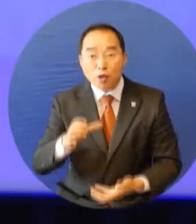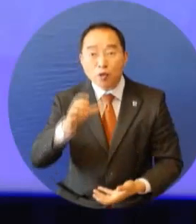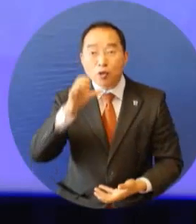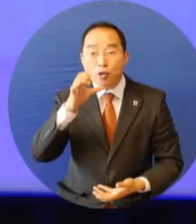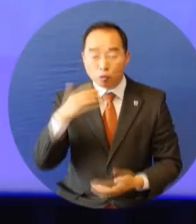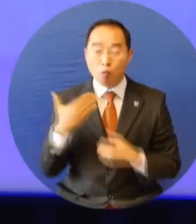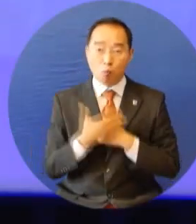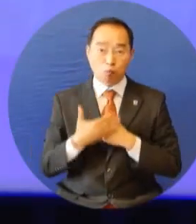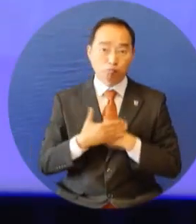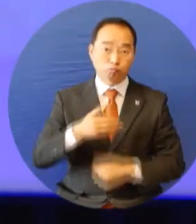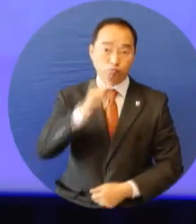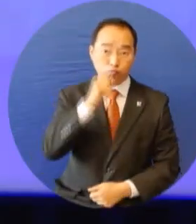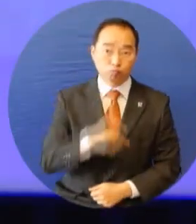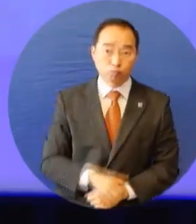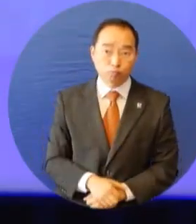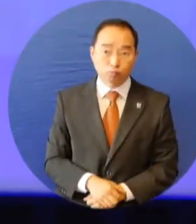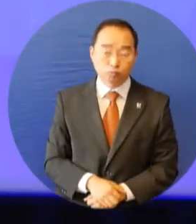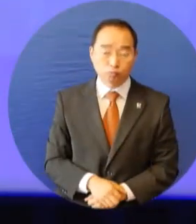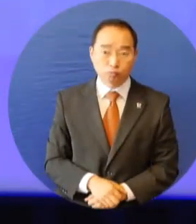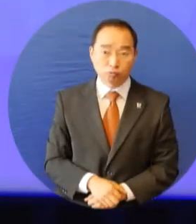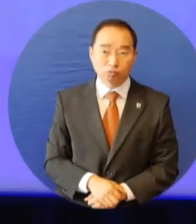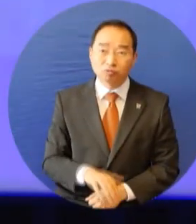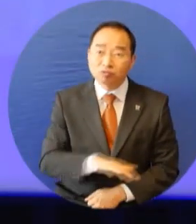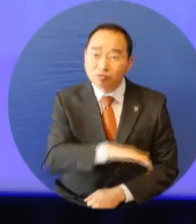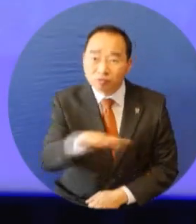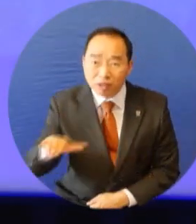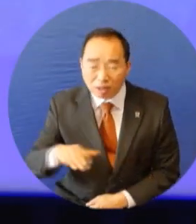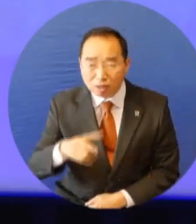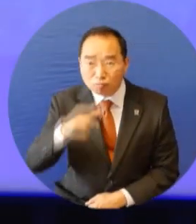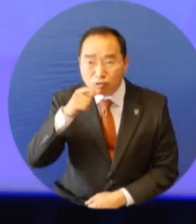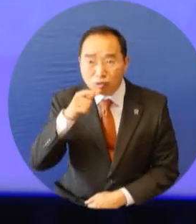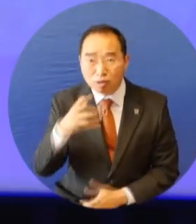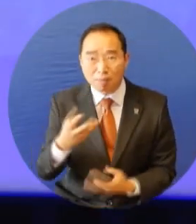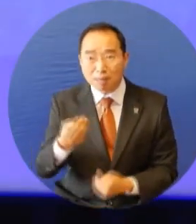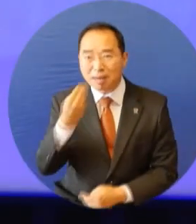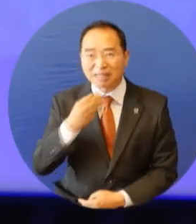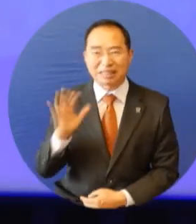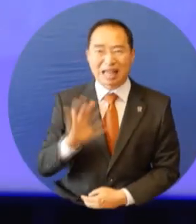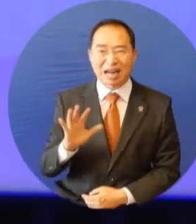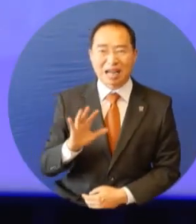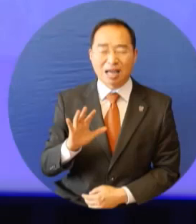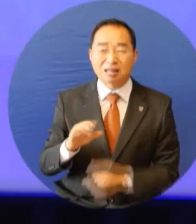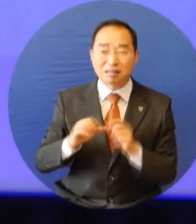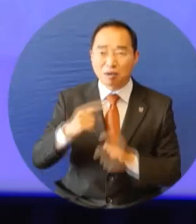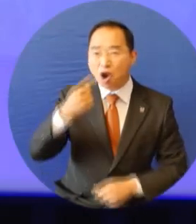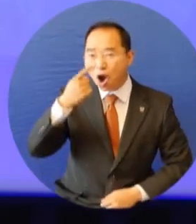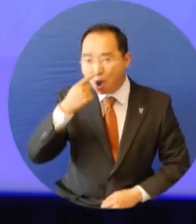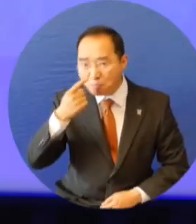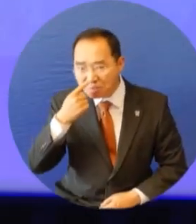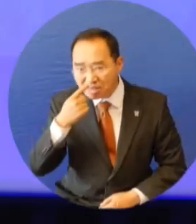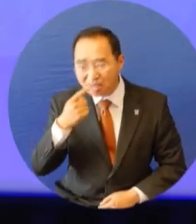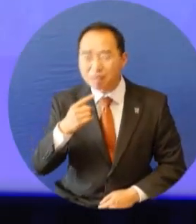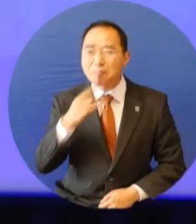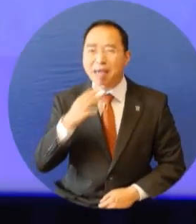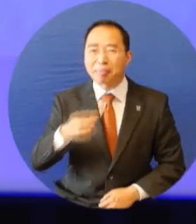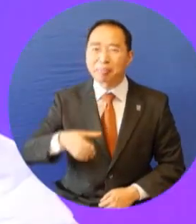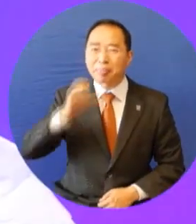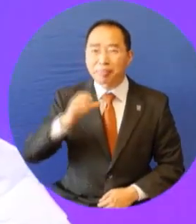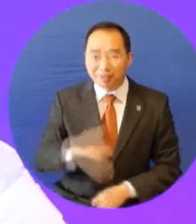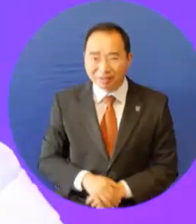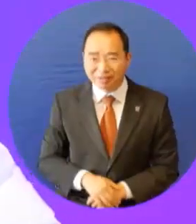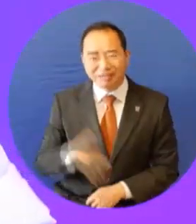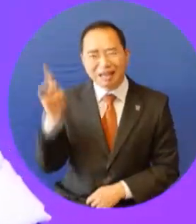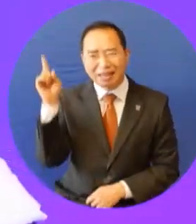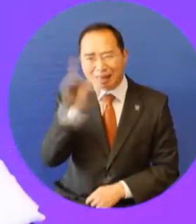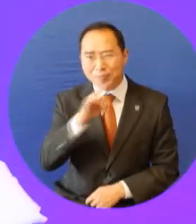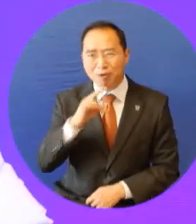고아가지고 그 물만 마셔도 좋다. 우리 물을 너무 많이 안 마셔. 많이 마시는 게 뭐예요?